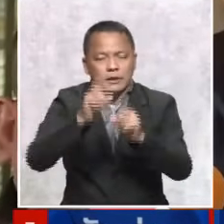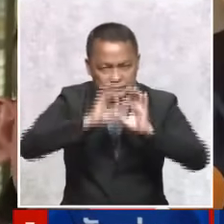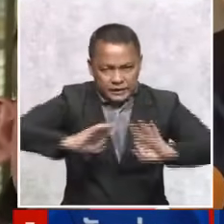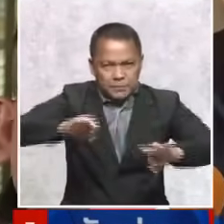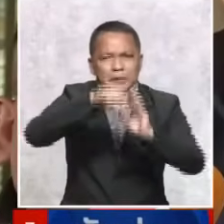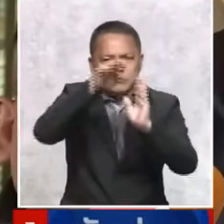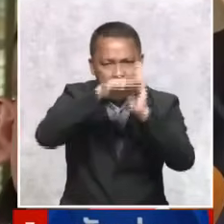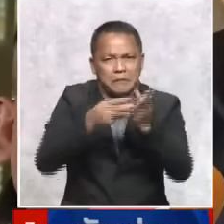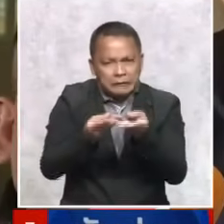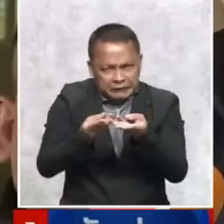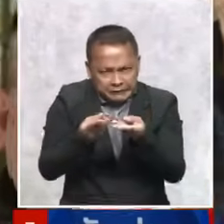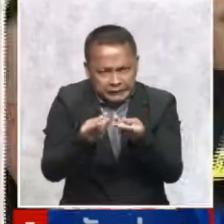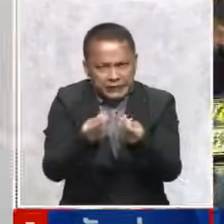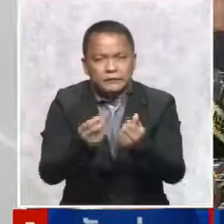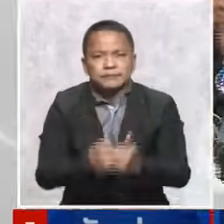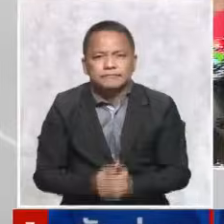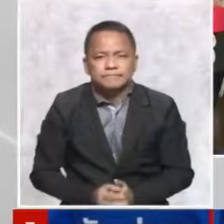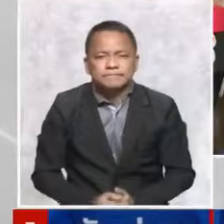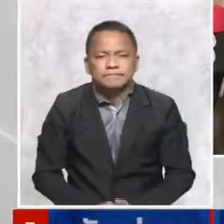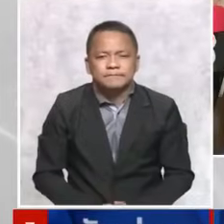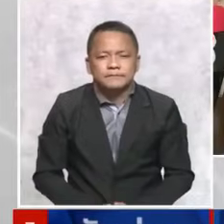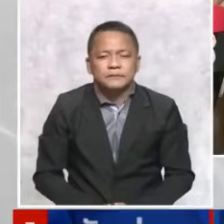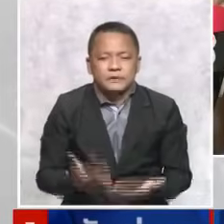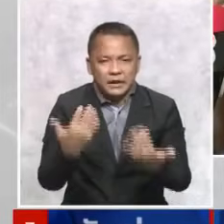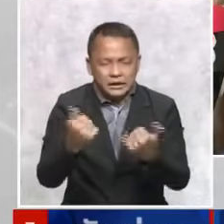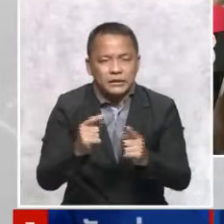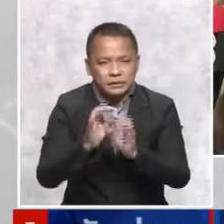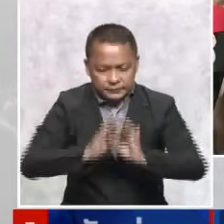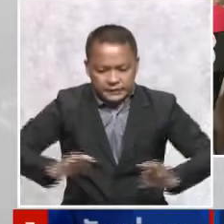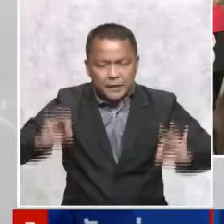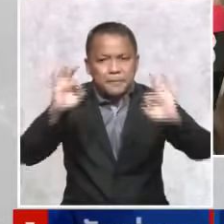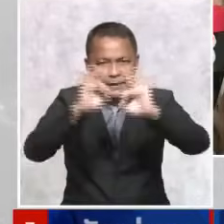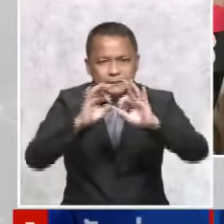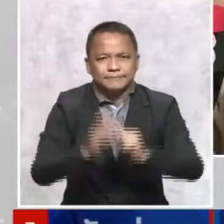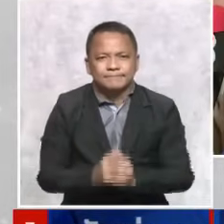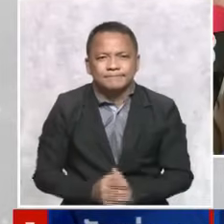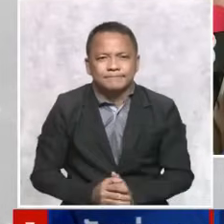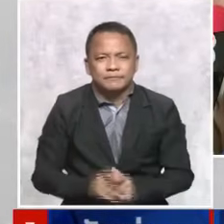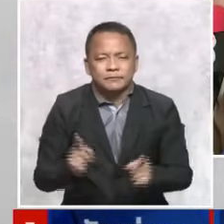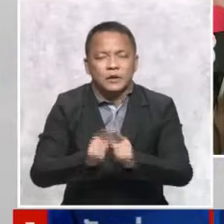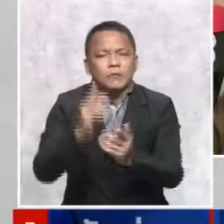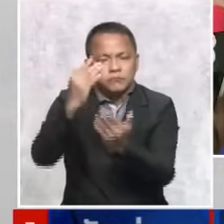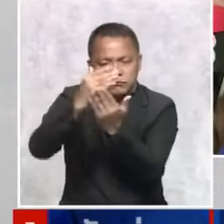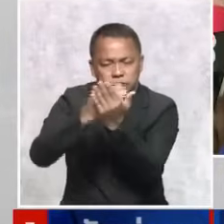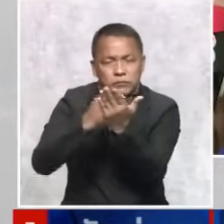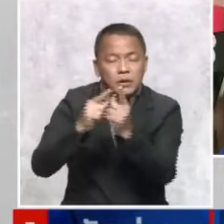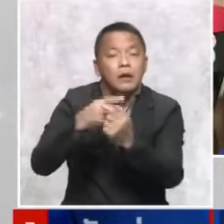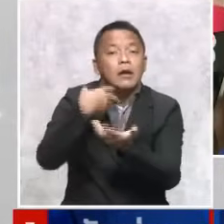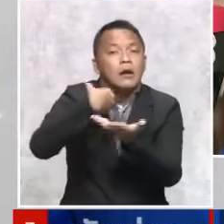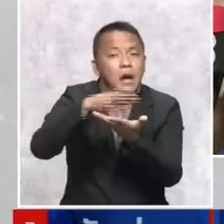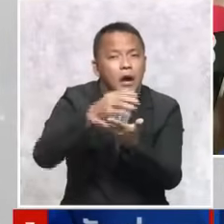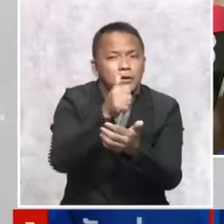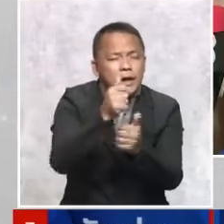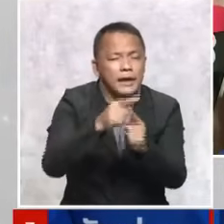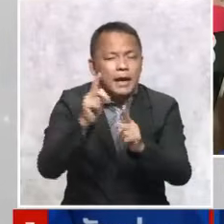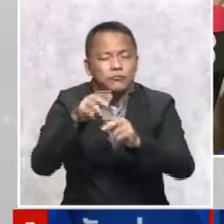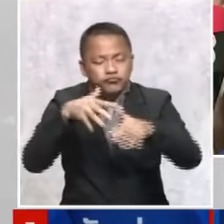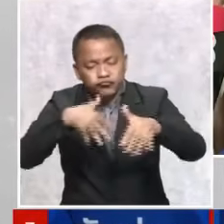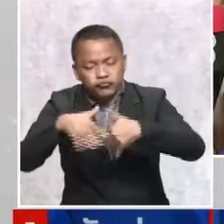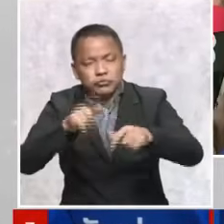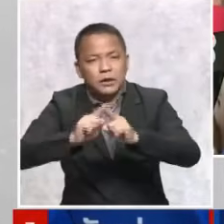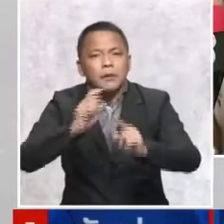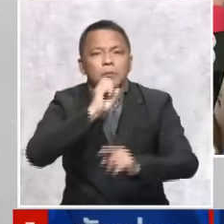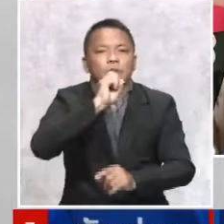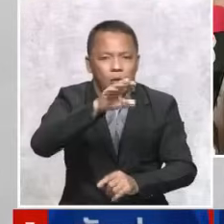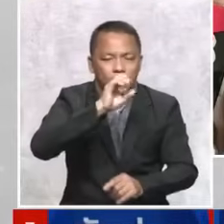ของข้อมูลดีกว่าใช้คำนี้ดีกว่านะครับตรงนี้ให้ความสำคัญสูงสุดจริงๆครับนะครับแล้วก็ข้อมูลตรงไหนถ้าเกิดเปิดเผยได้เป็นข้อมูลสาธารณะได้ผมก็จะพย